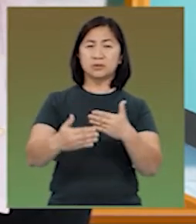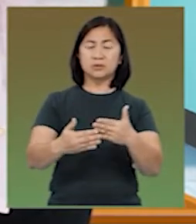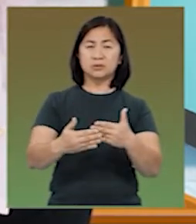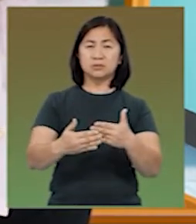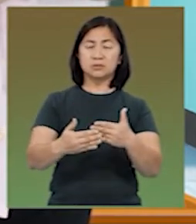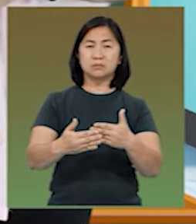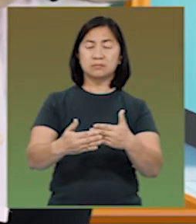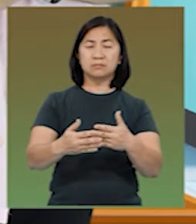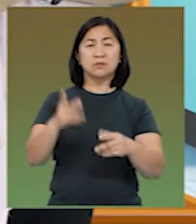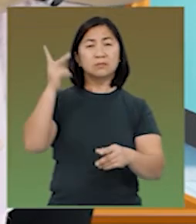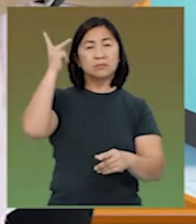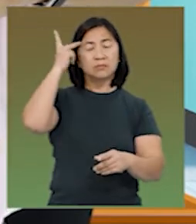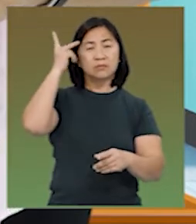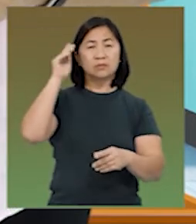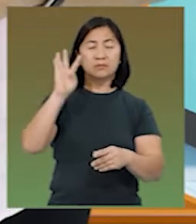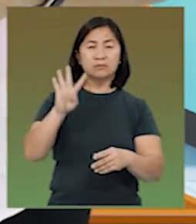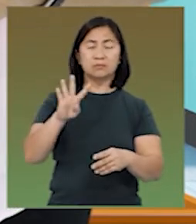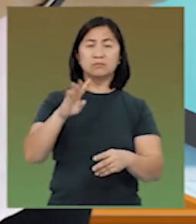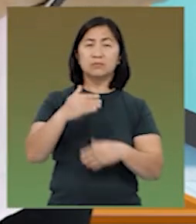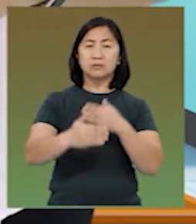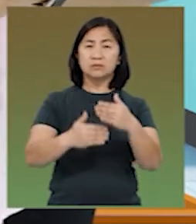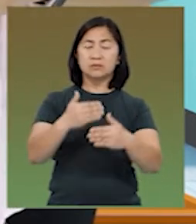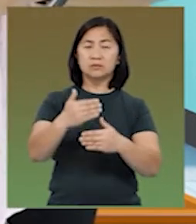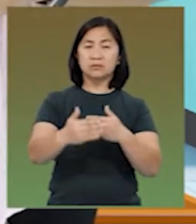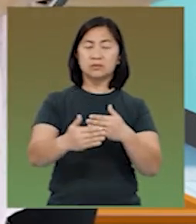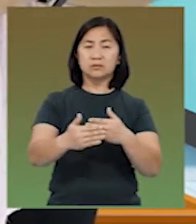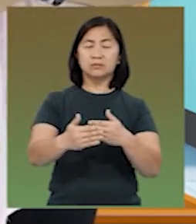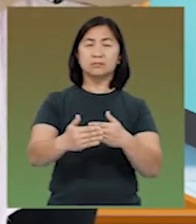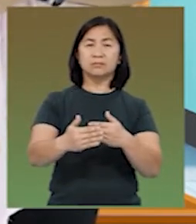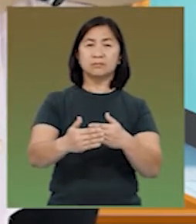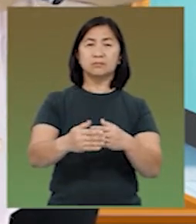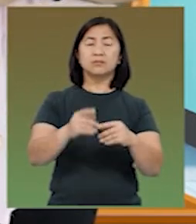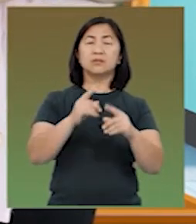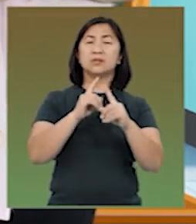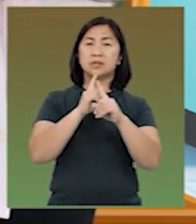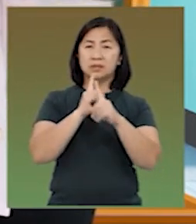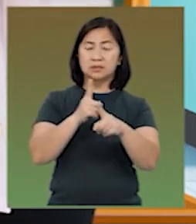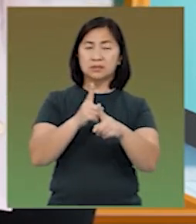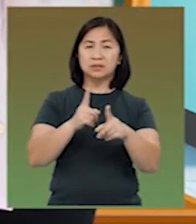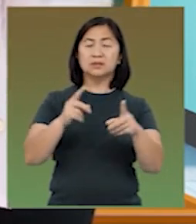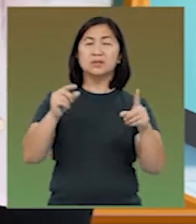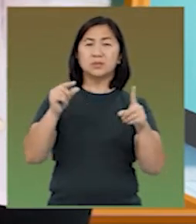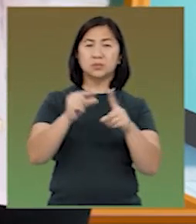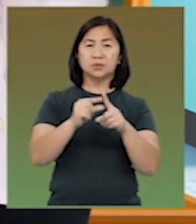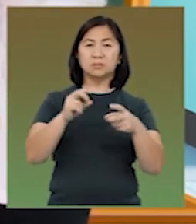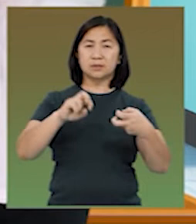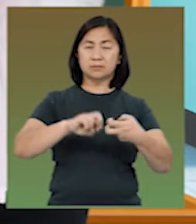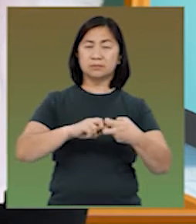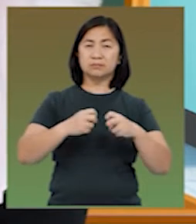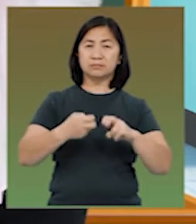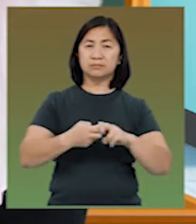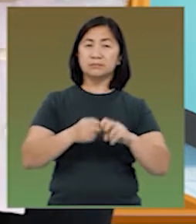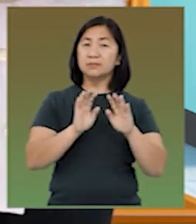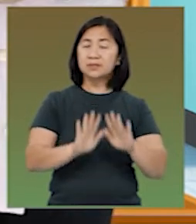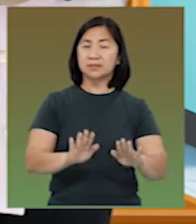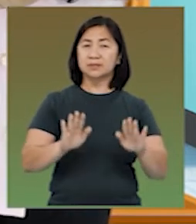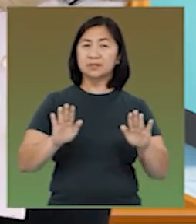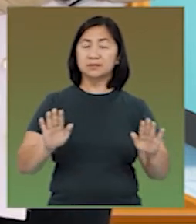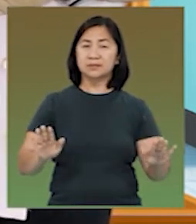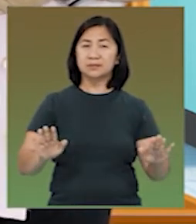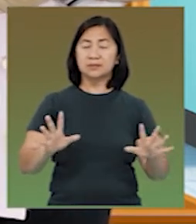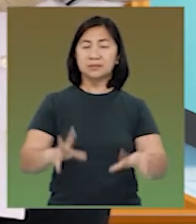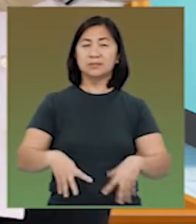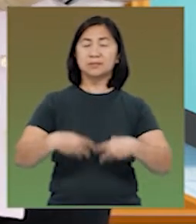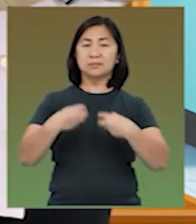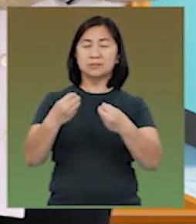Kaya, gamit ang Polya's four-step procedure, sagutin na natin ang word problem.